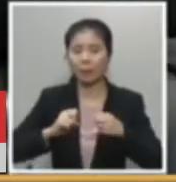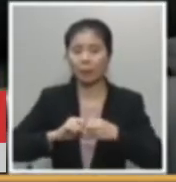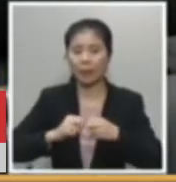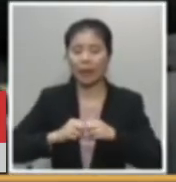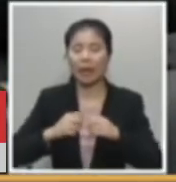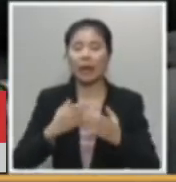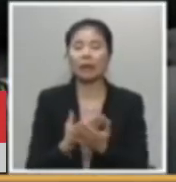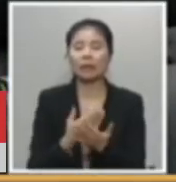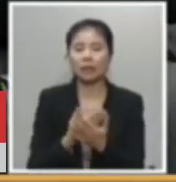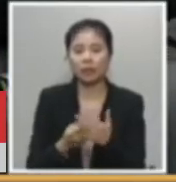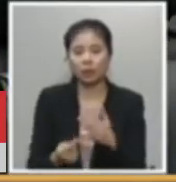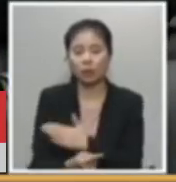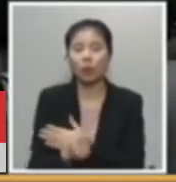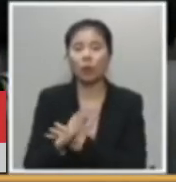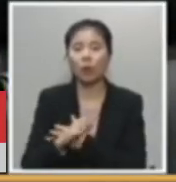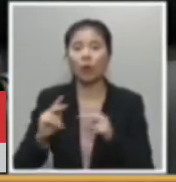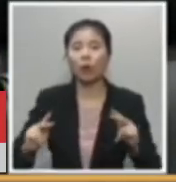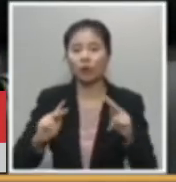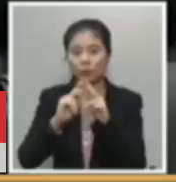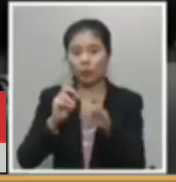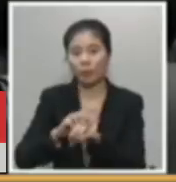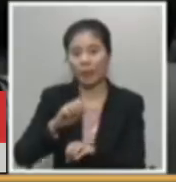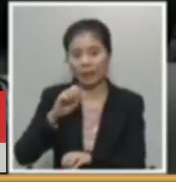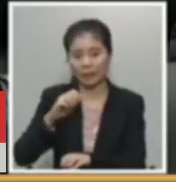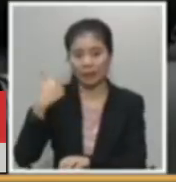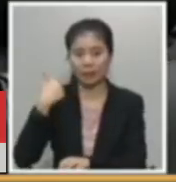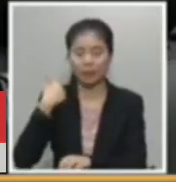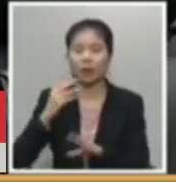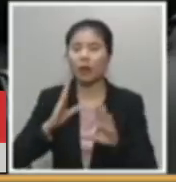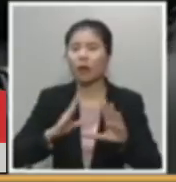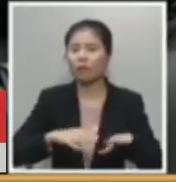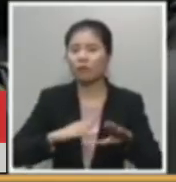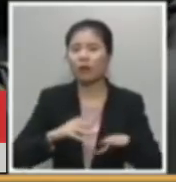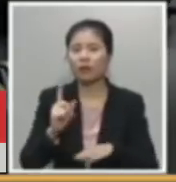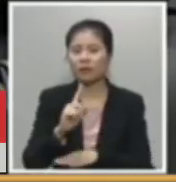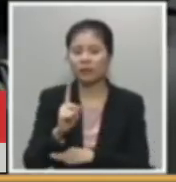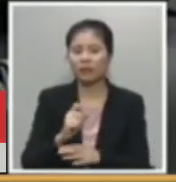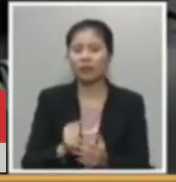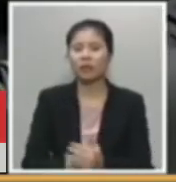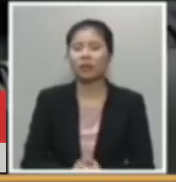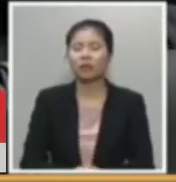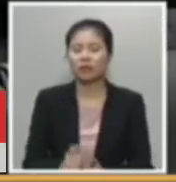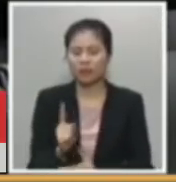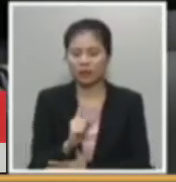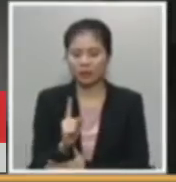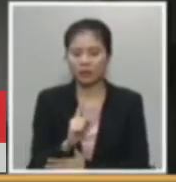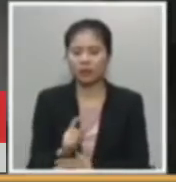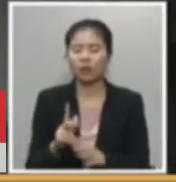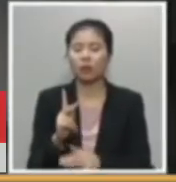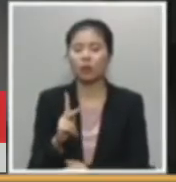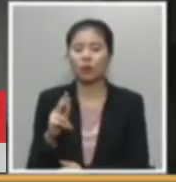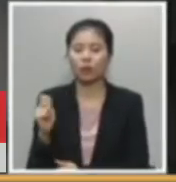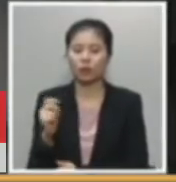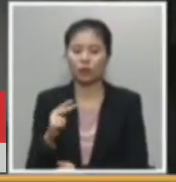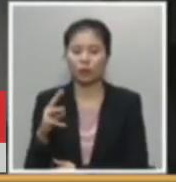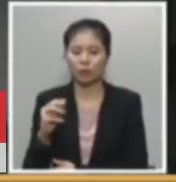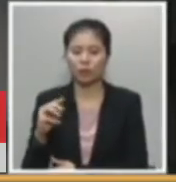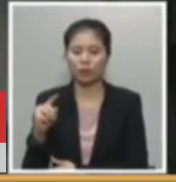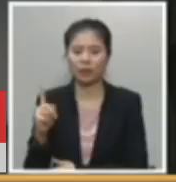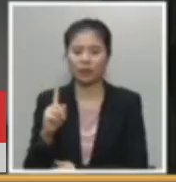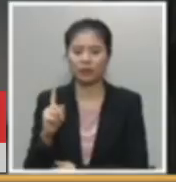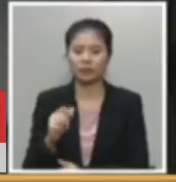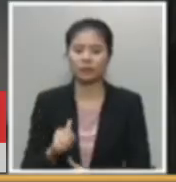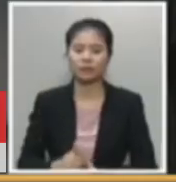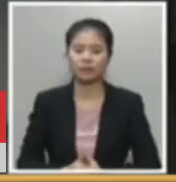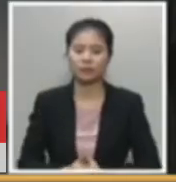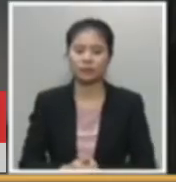การทุจริตต่างๆของกระทรวงมหาดไทยผมฝากท่านอีกเรื่องนะครับสั้นๆครับเรื่องกทม.ครับท่านมท.1ครับ